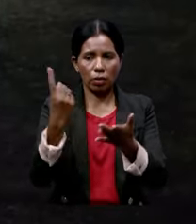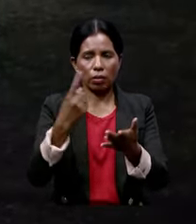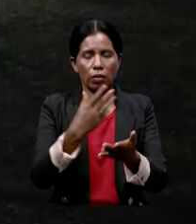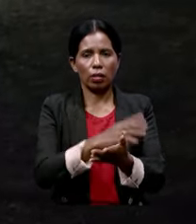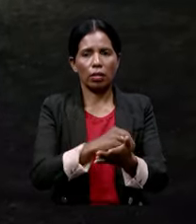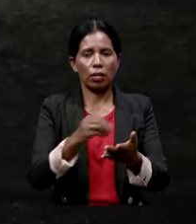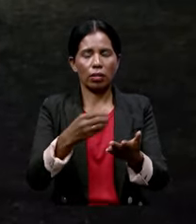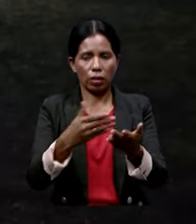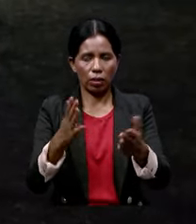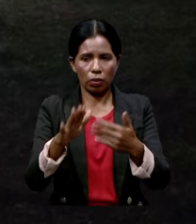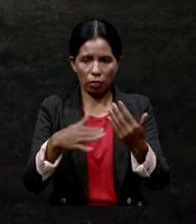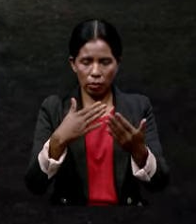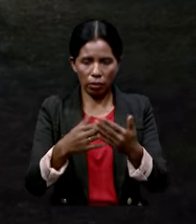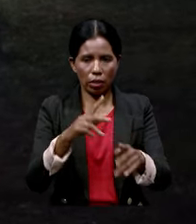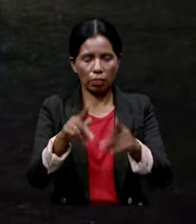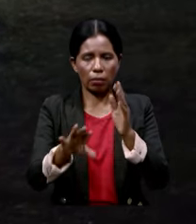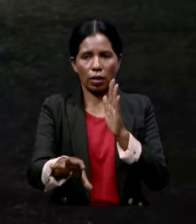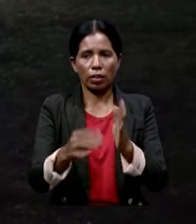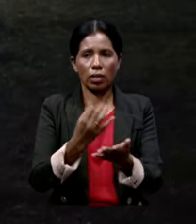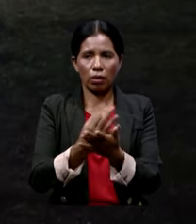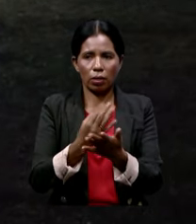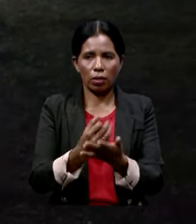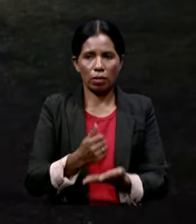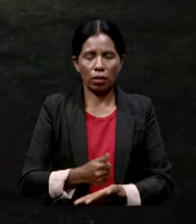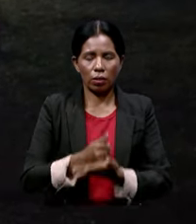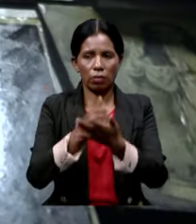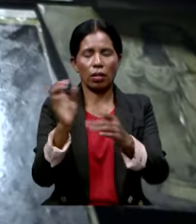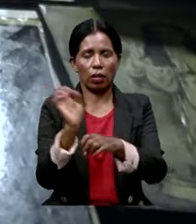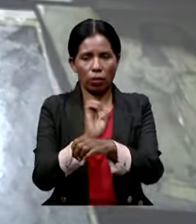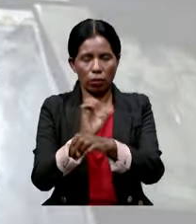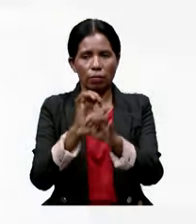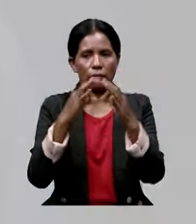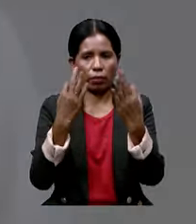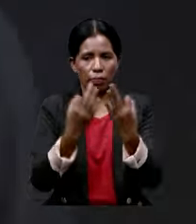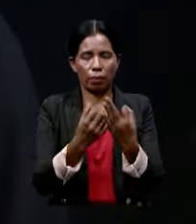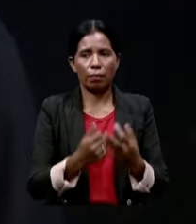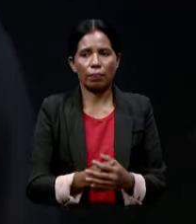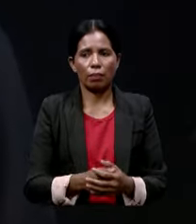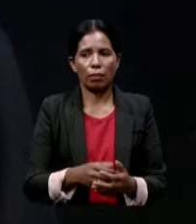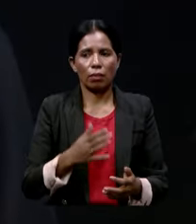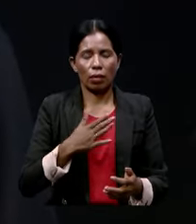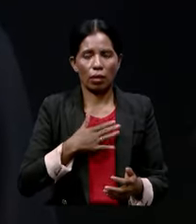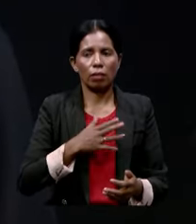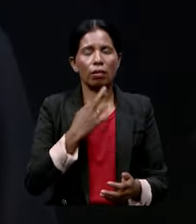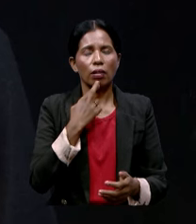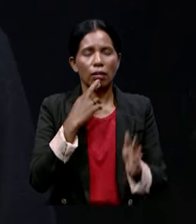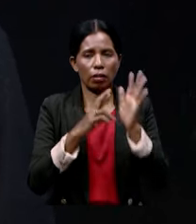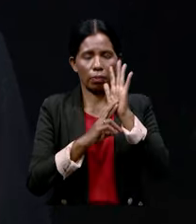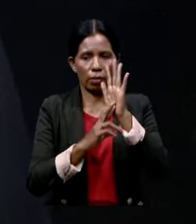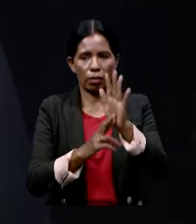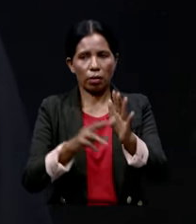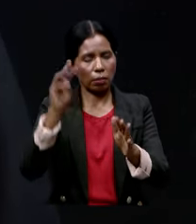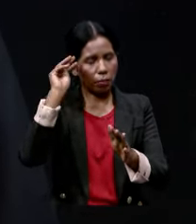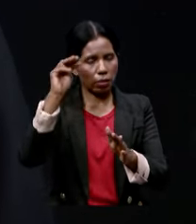produção hirak ne hodi povo belehetan rendimento atu sustenta a economia familia. Hanya rekomendasi ba